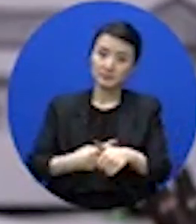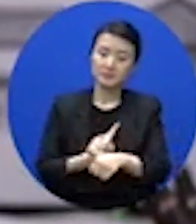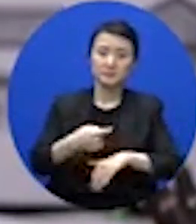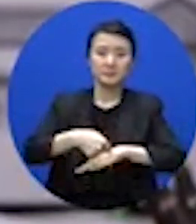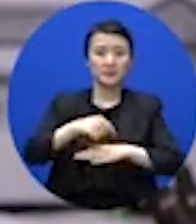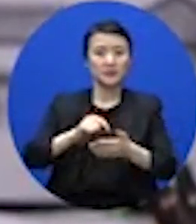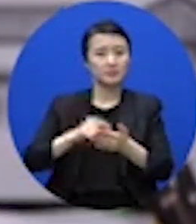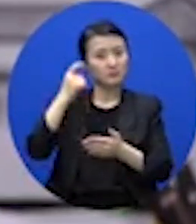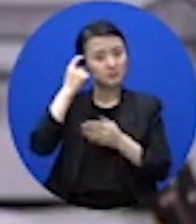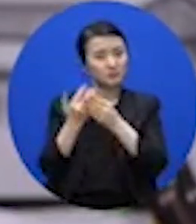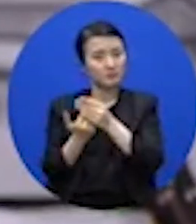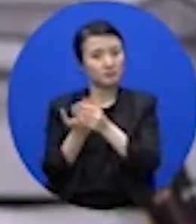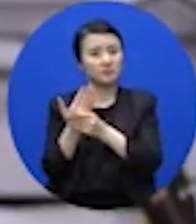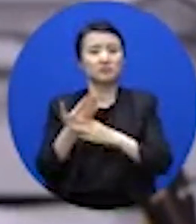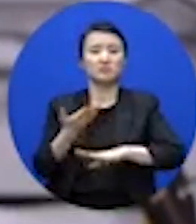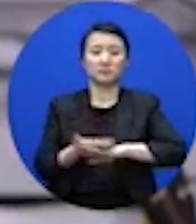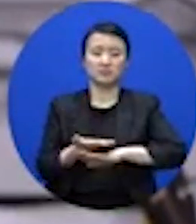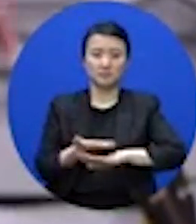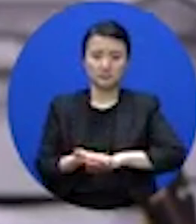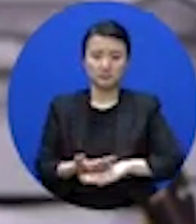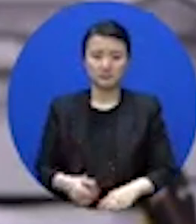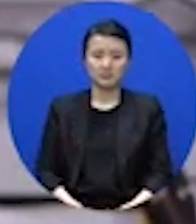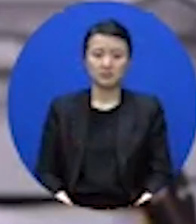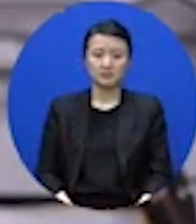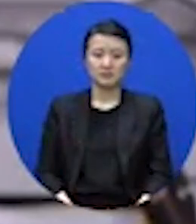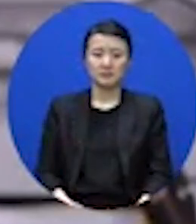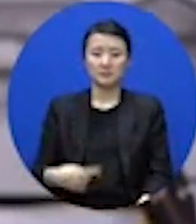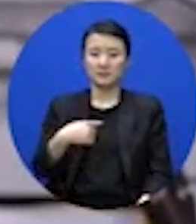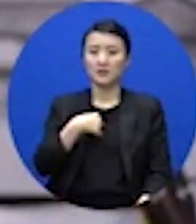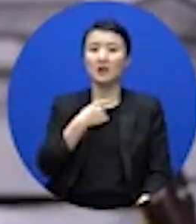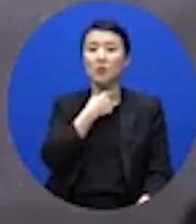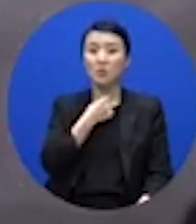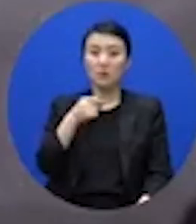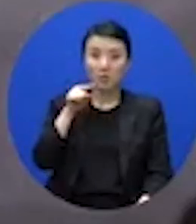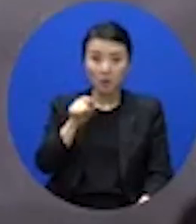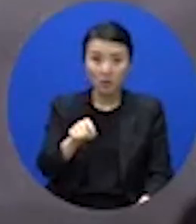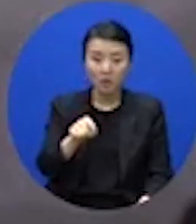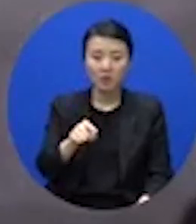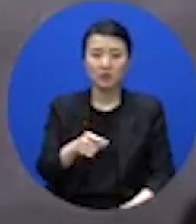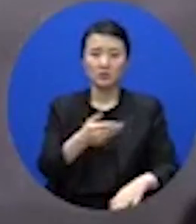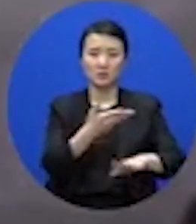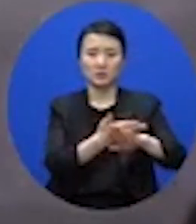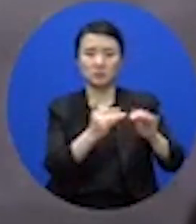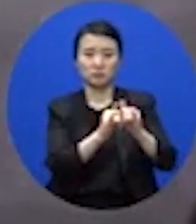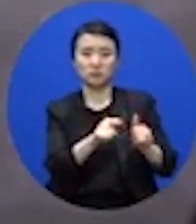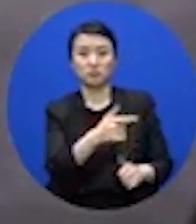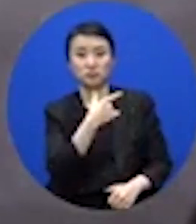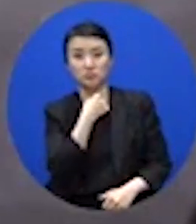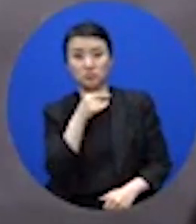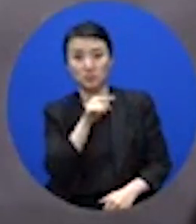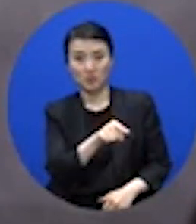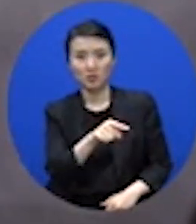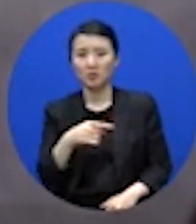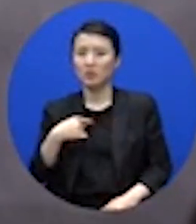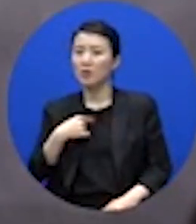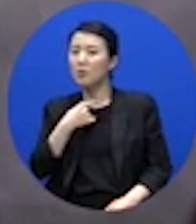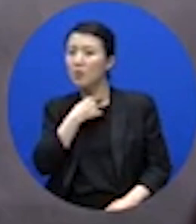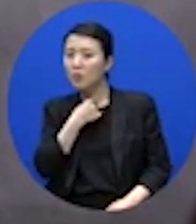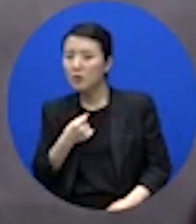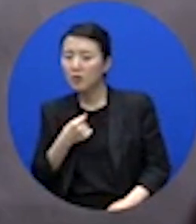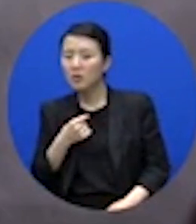다 다르답니다. 그렇죠? 그랬을 때에 내가 원하는 것과 상대가 원하는 것과 내가 하고 싶은